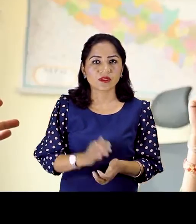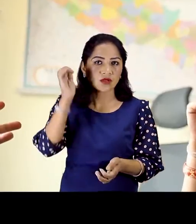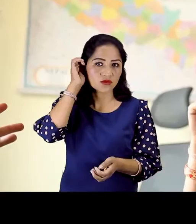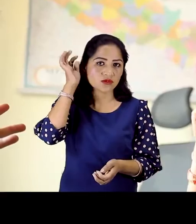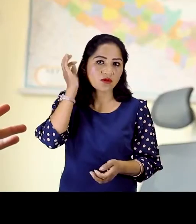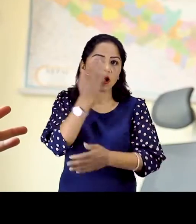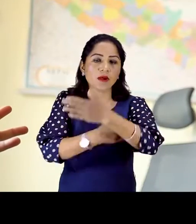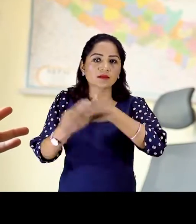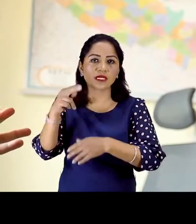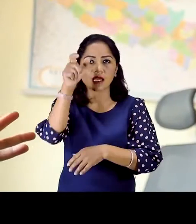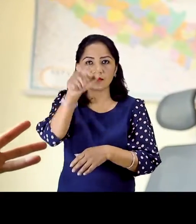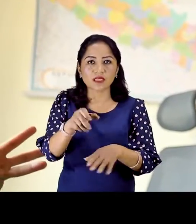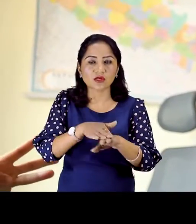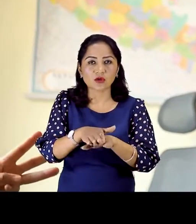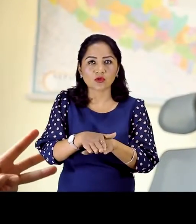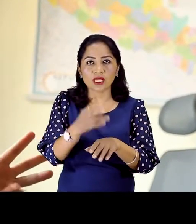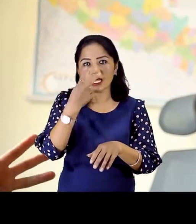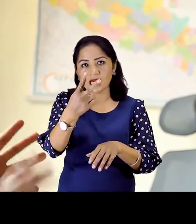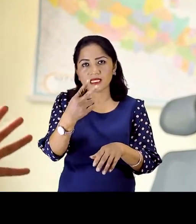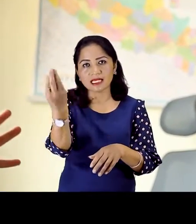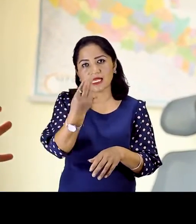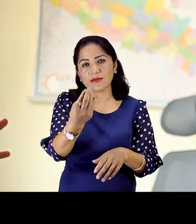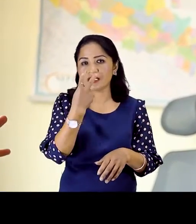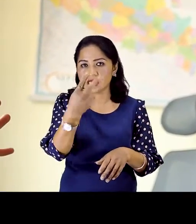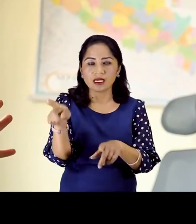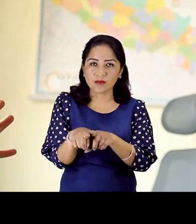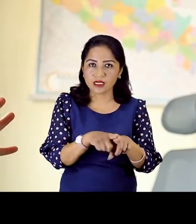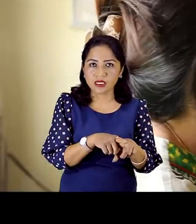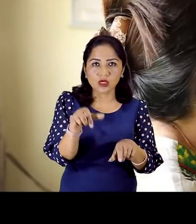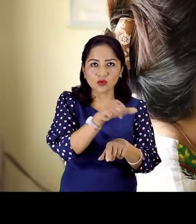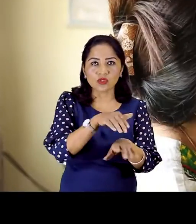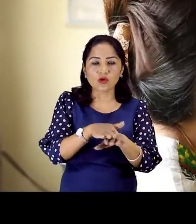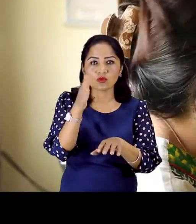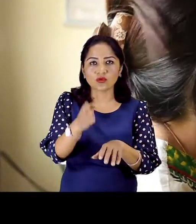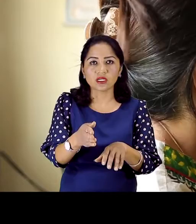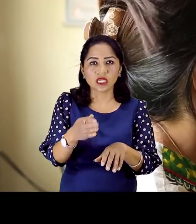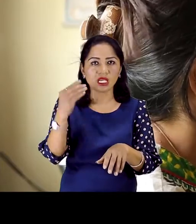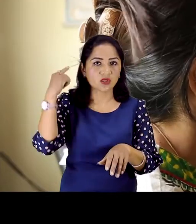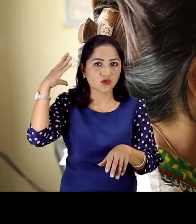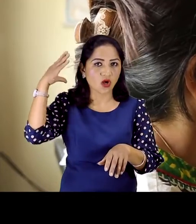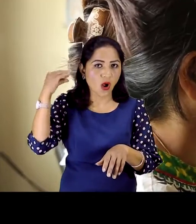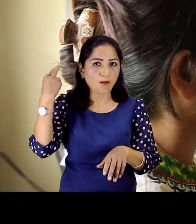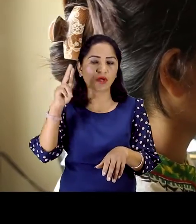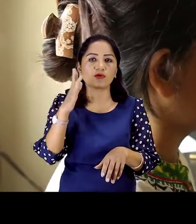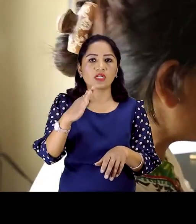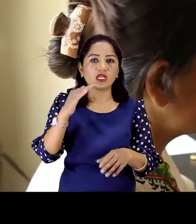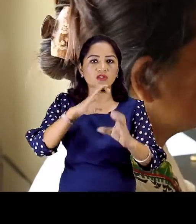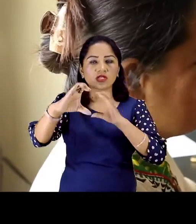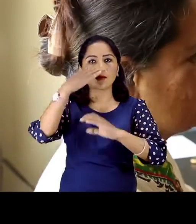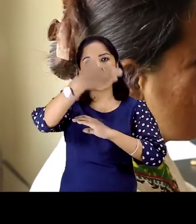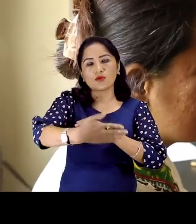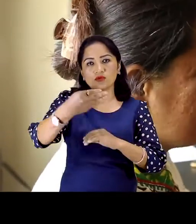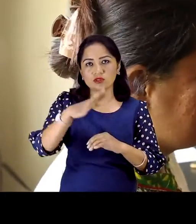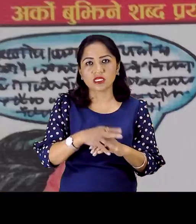सुष्ट स्रवण अपांगता भैका ब्यक्ति हरू हेरदा सामान्य देखिये बनी उनिहरूले कम सुन्य भैकाले संचार मां